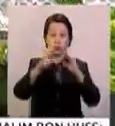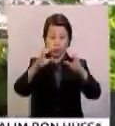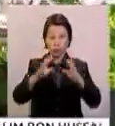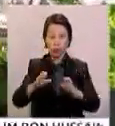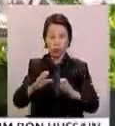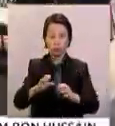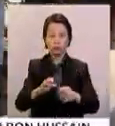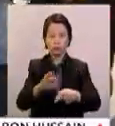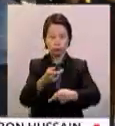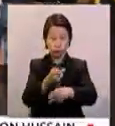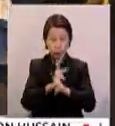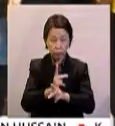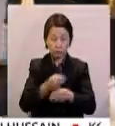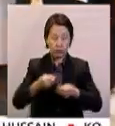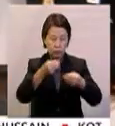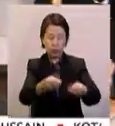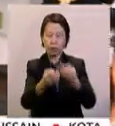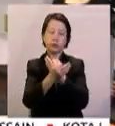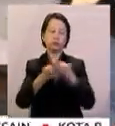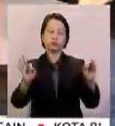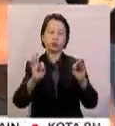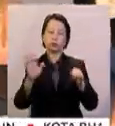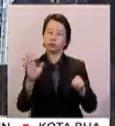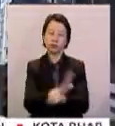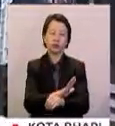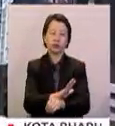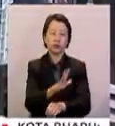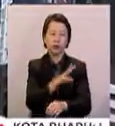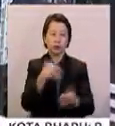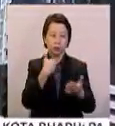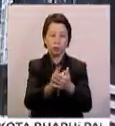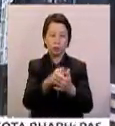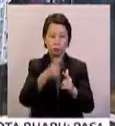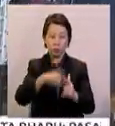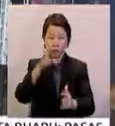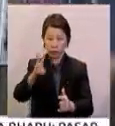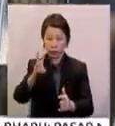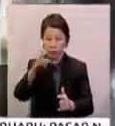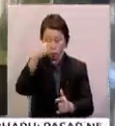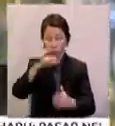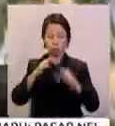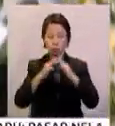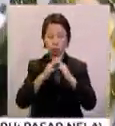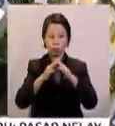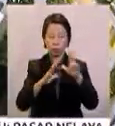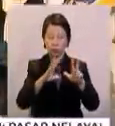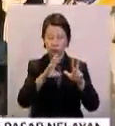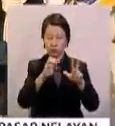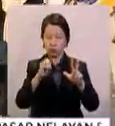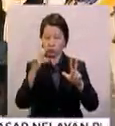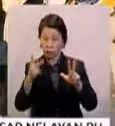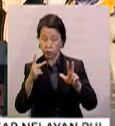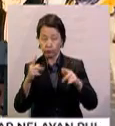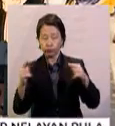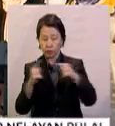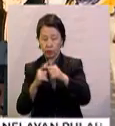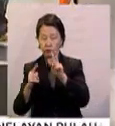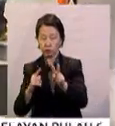perjanjian pinjaman juga diberikan pengecualian sepenuhnya sehingga Jun bagi rumah berharga RM300,000